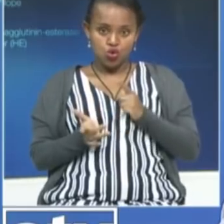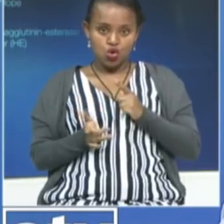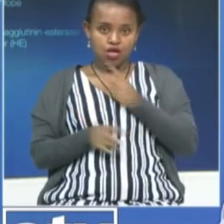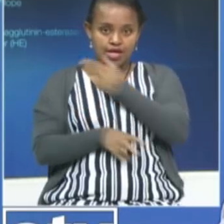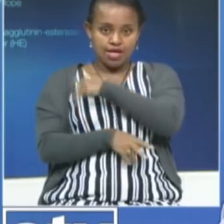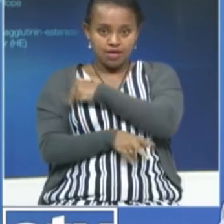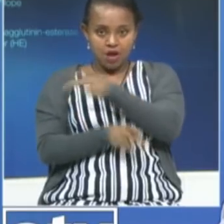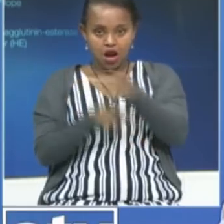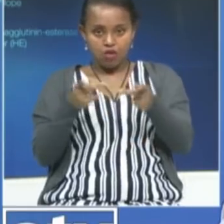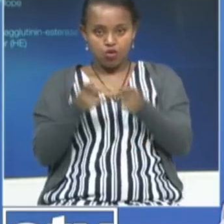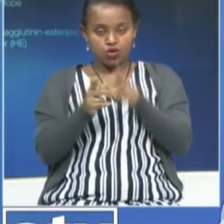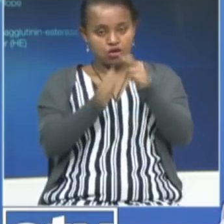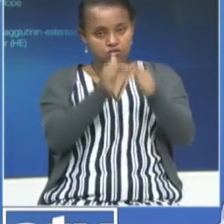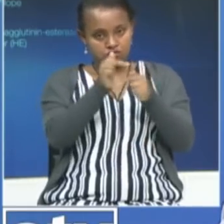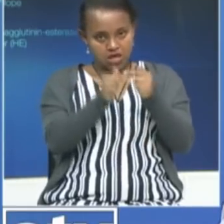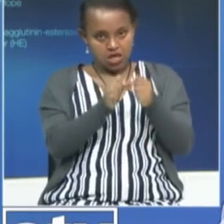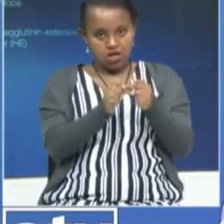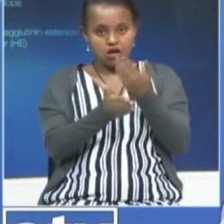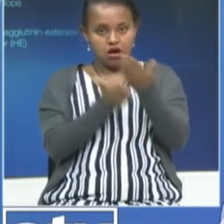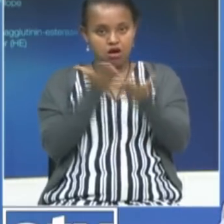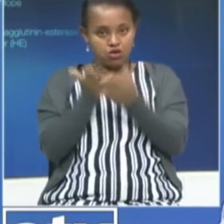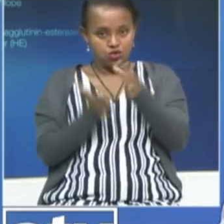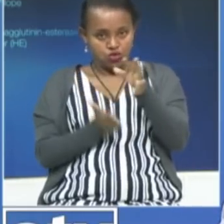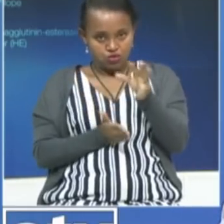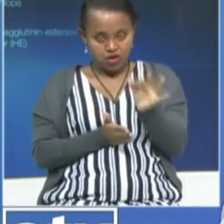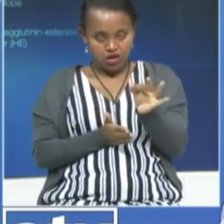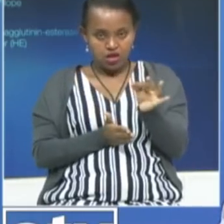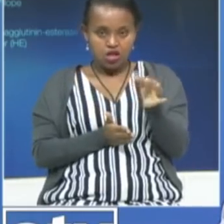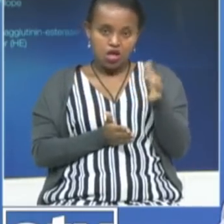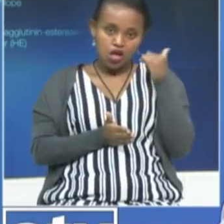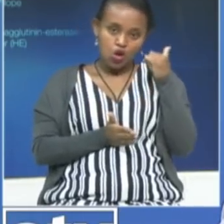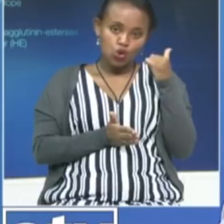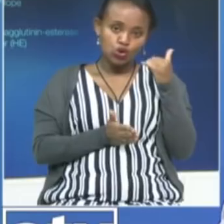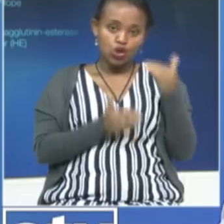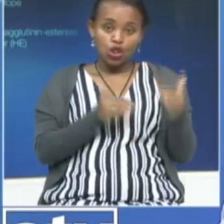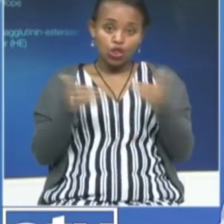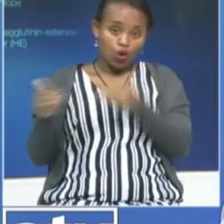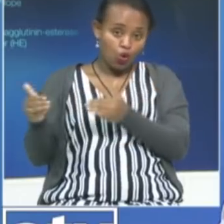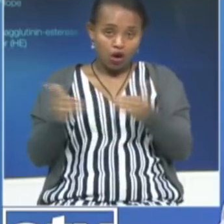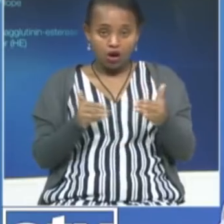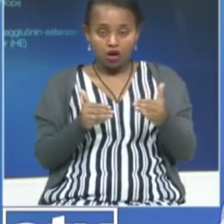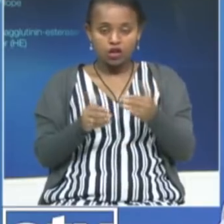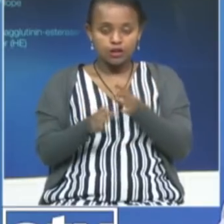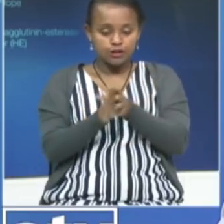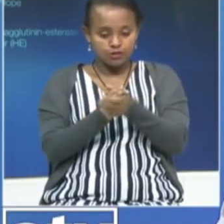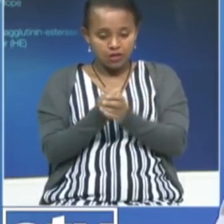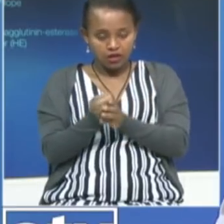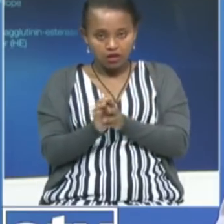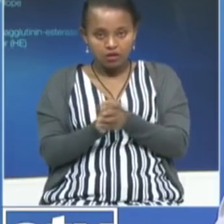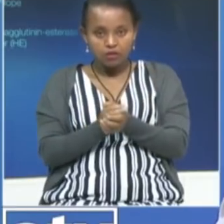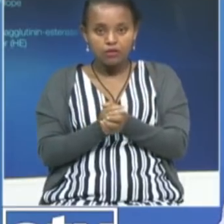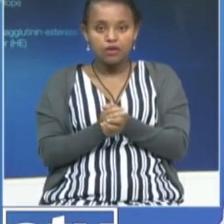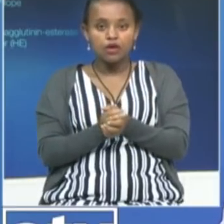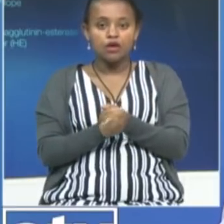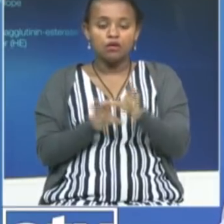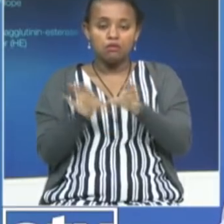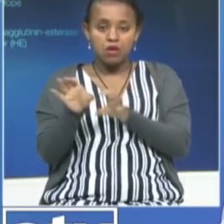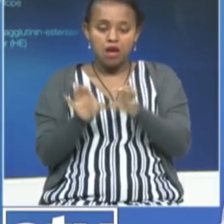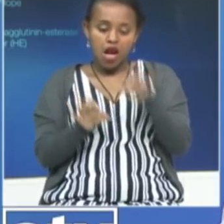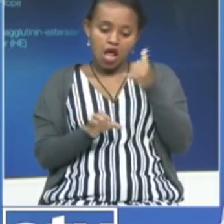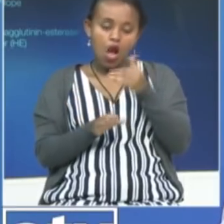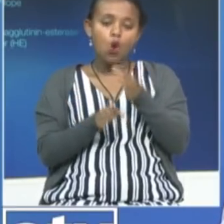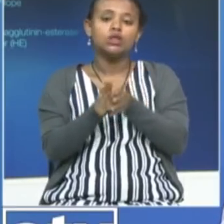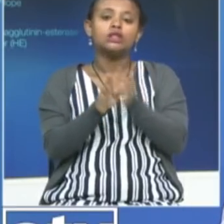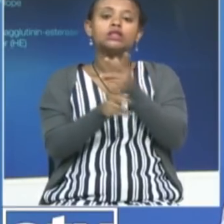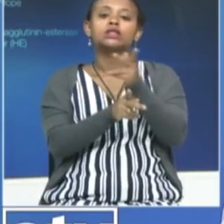ቦታ በመሄድ ሕክምና አገልግሎትን ማግኘት፣ ሌሎችንም ተጓዳኝ ጥንቃቄዎችን እጅ መታጠብ፣ ሌሎችንም በማድረግ ለሌላው